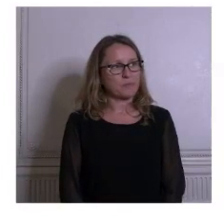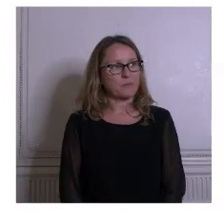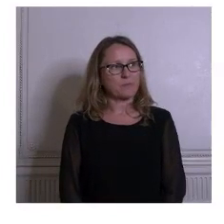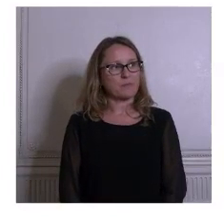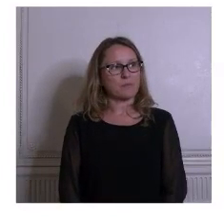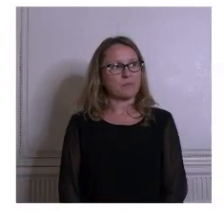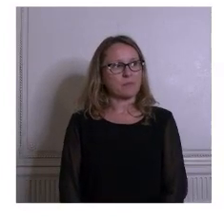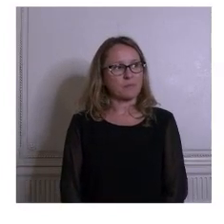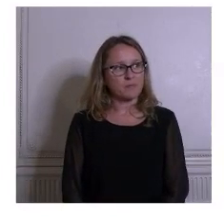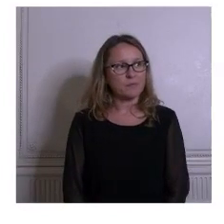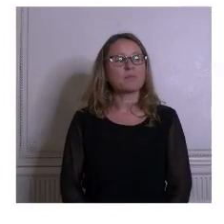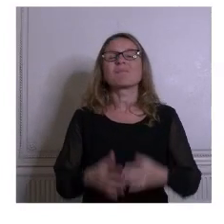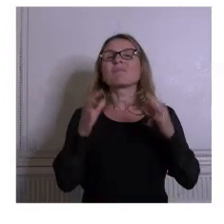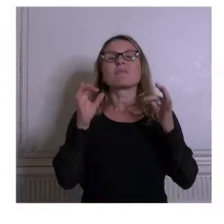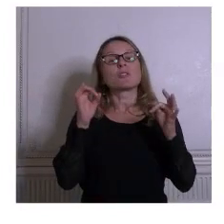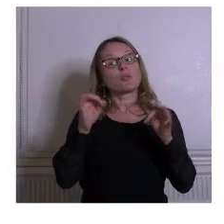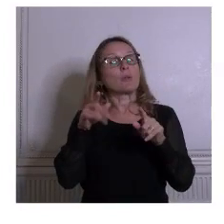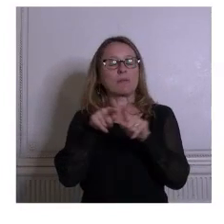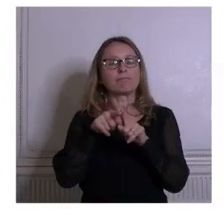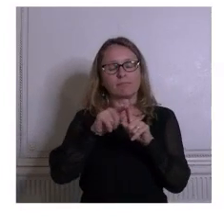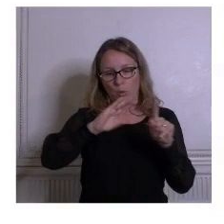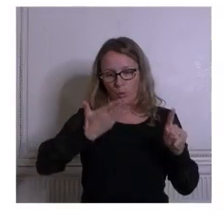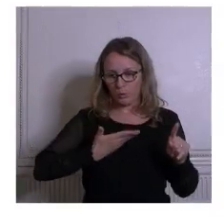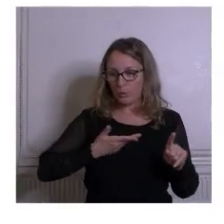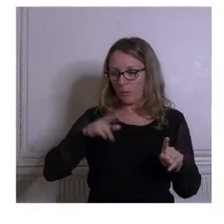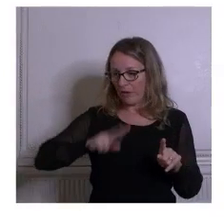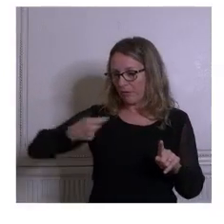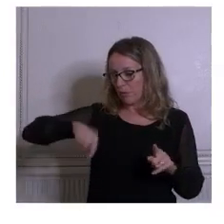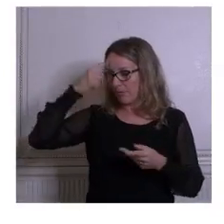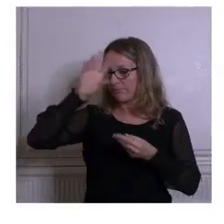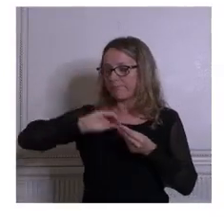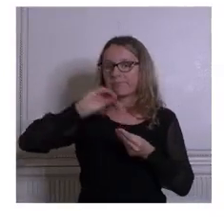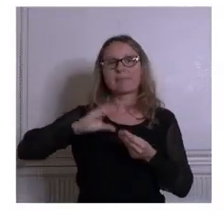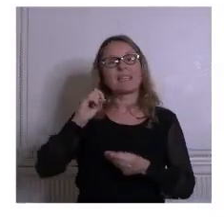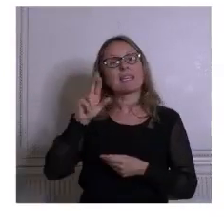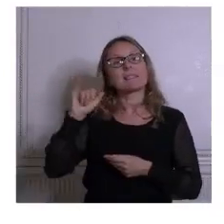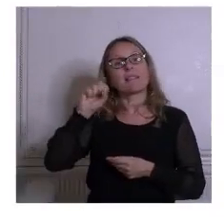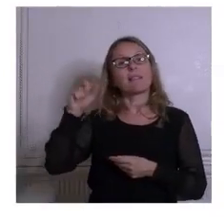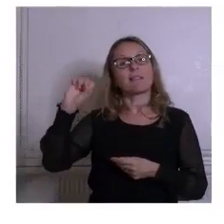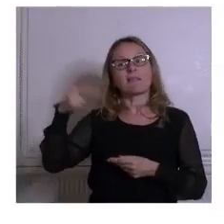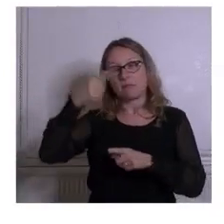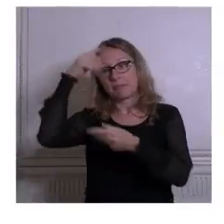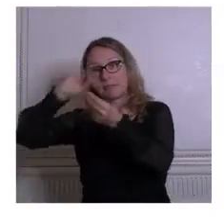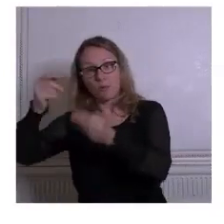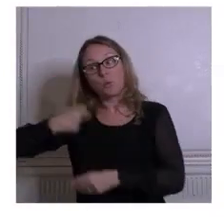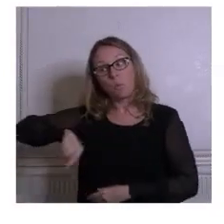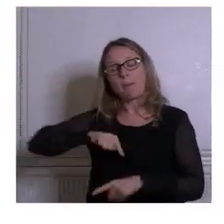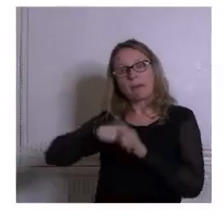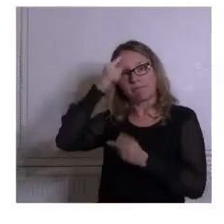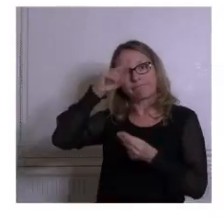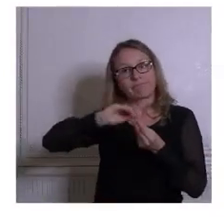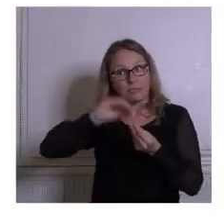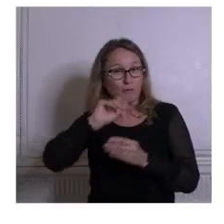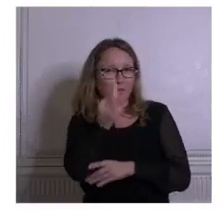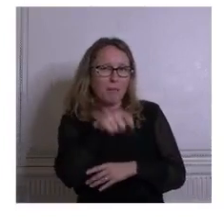pour conserver déjà le point de vente, parce que c'était utile pour des habitants, le point de vente à Médocaine. J'avais rencontré